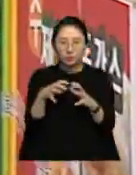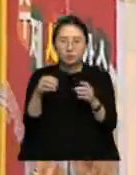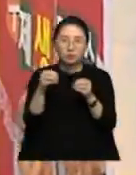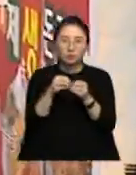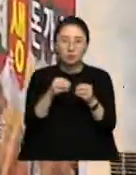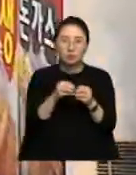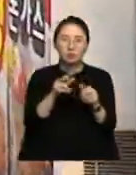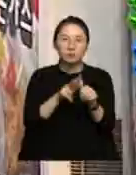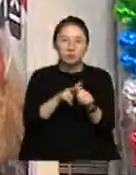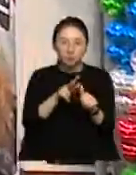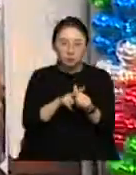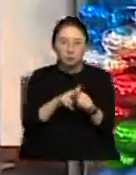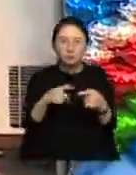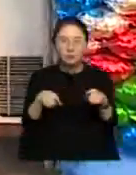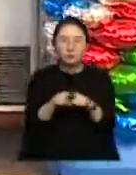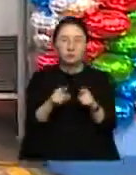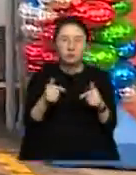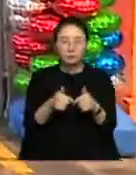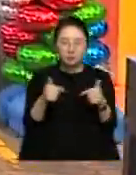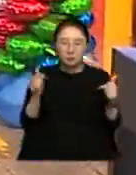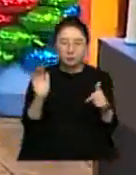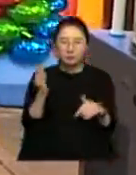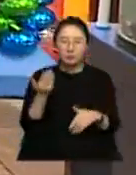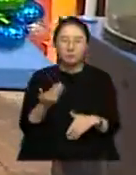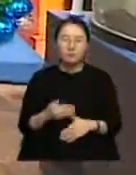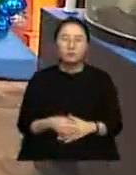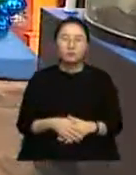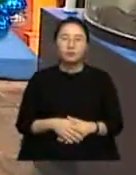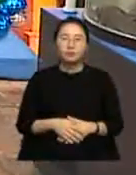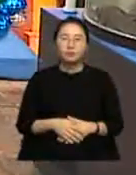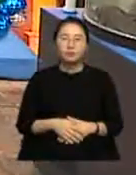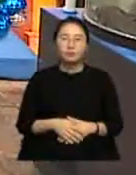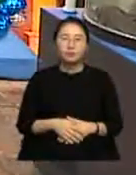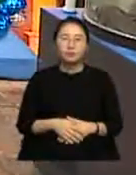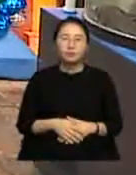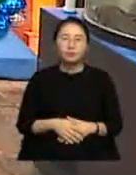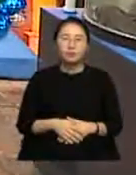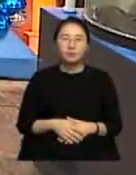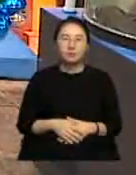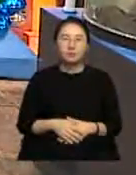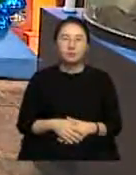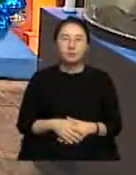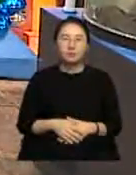전통시장을 더욱 활기차게 만들어주고 있습니다. 딜라이브 서울경기 케이블TV 박영찬입니다.